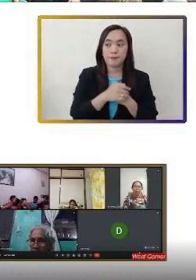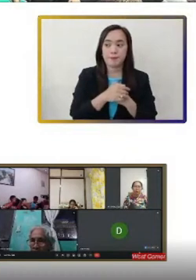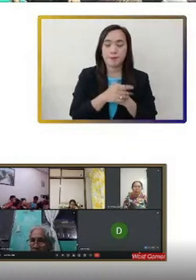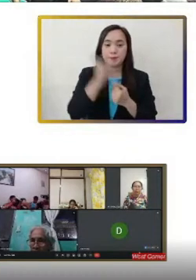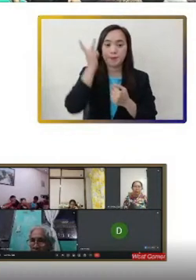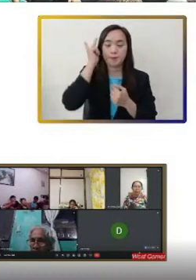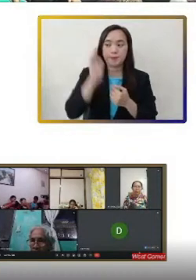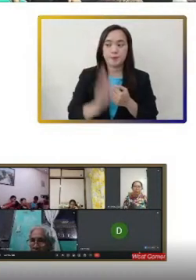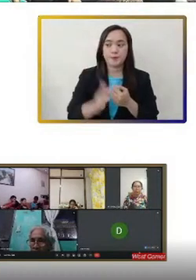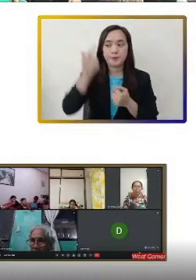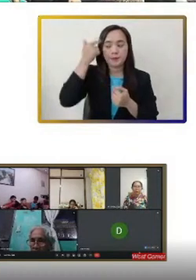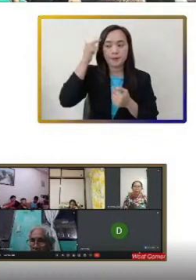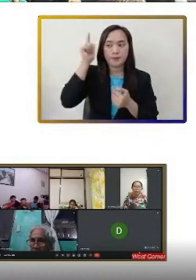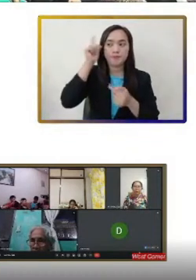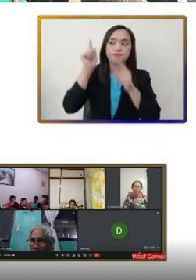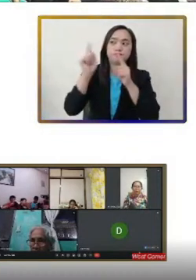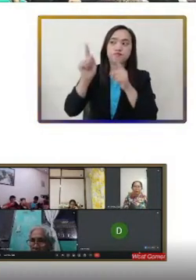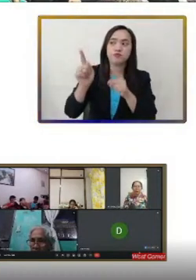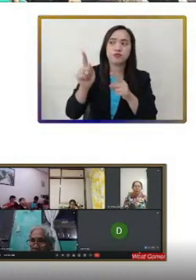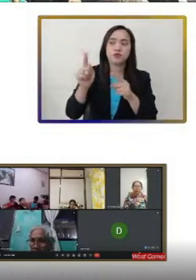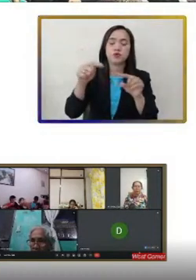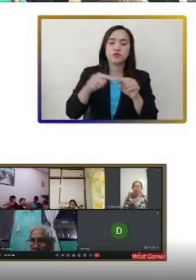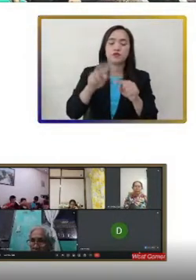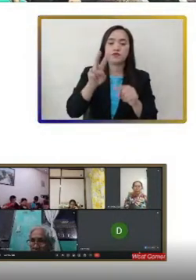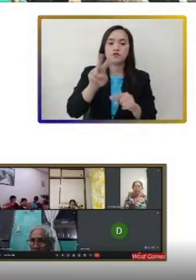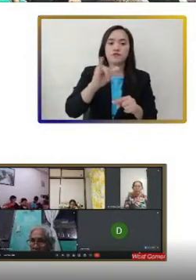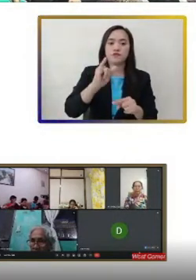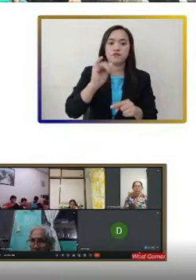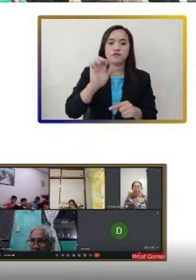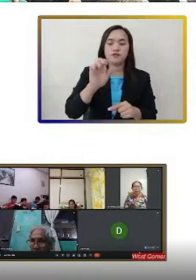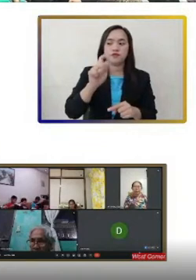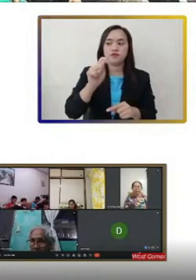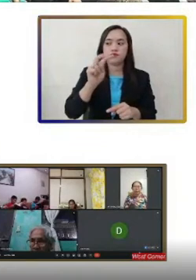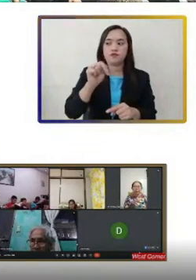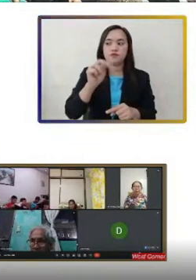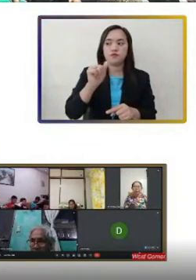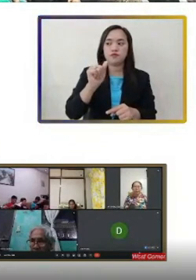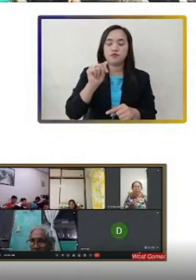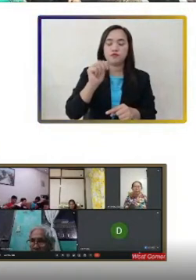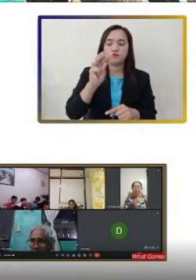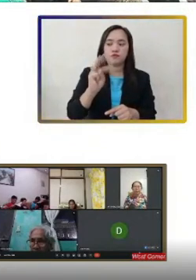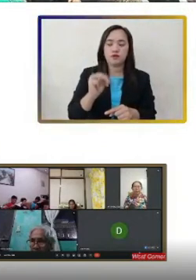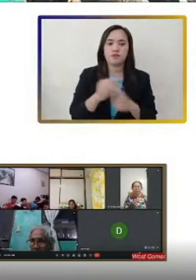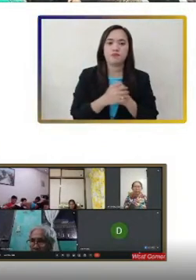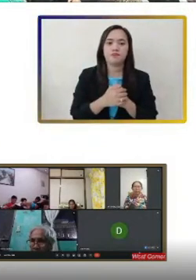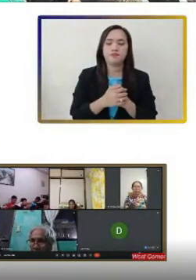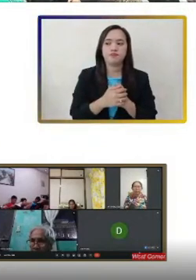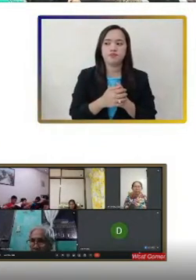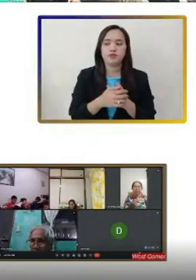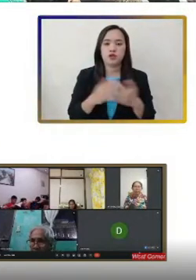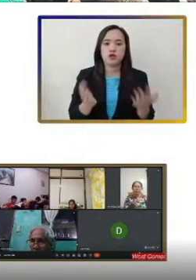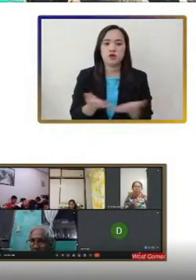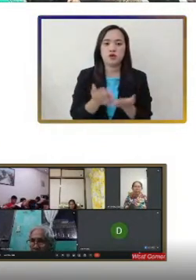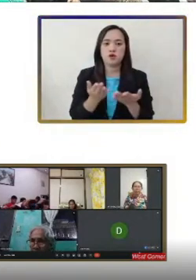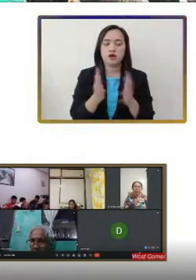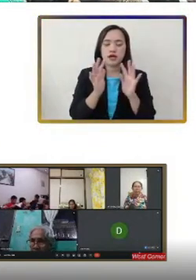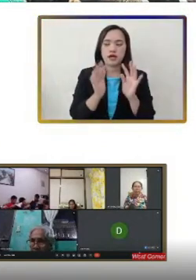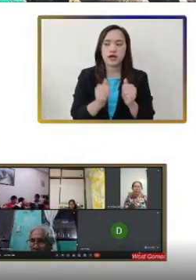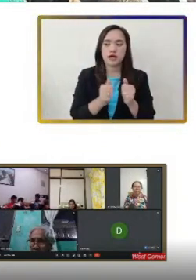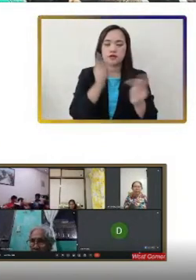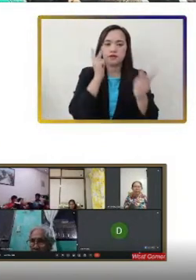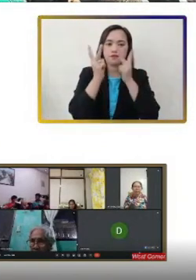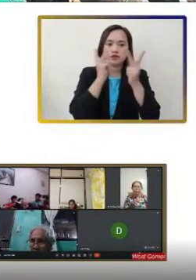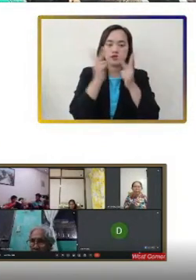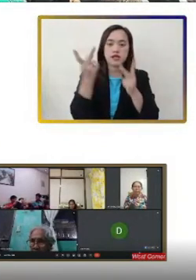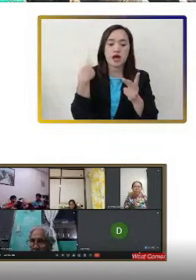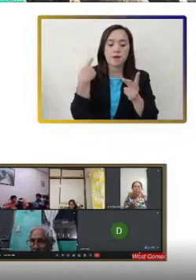ng pastor po. At tinatanong niya ako, Pastor, kailan po kayo ulit mag-visit dito? And we have a place for